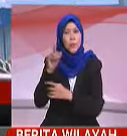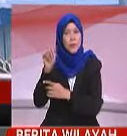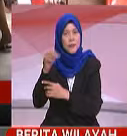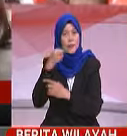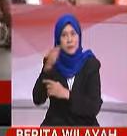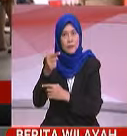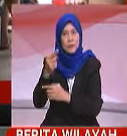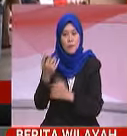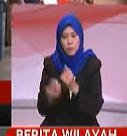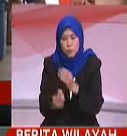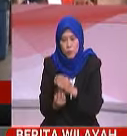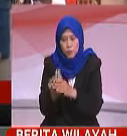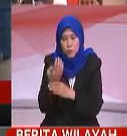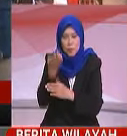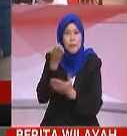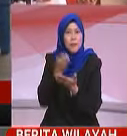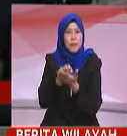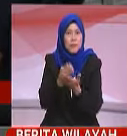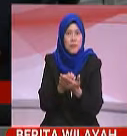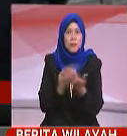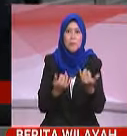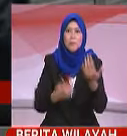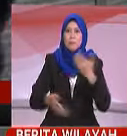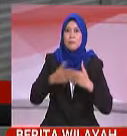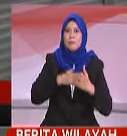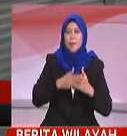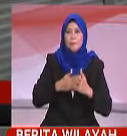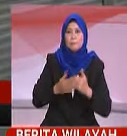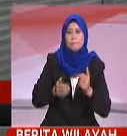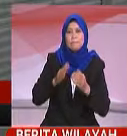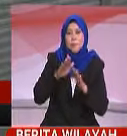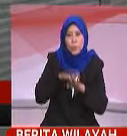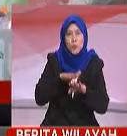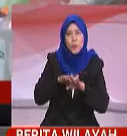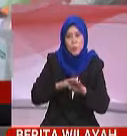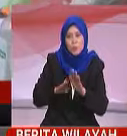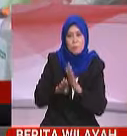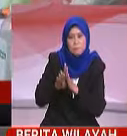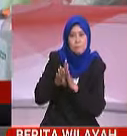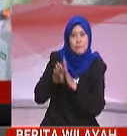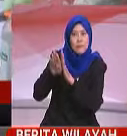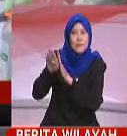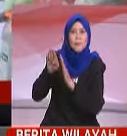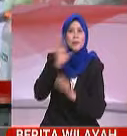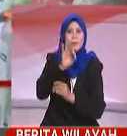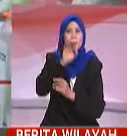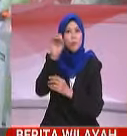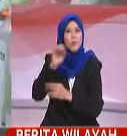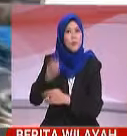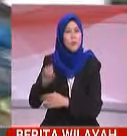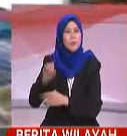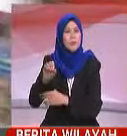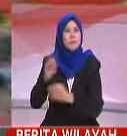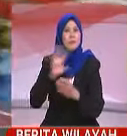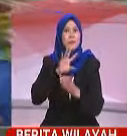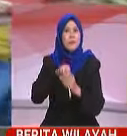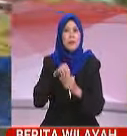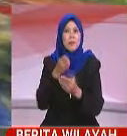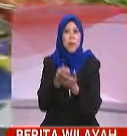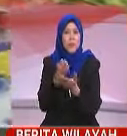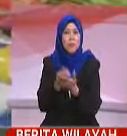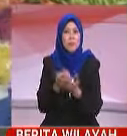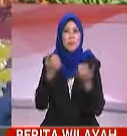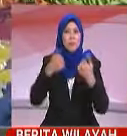pertumbuhan ekonomi di pulau ini kembali pulih secara berperingkat berikutan 90 peratus melibatkan sektor ekonomi